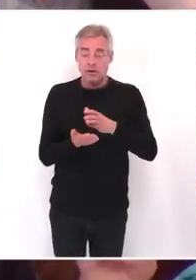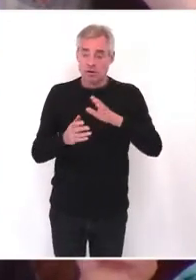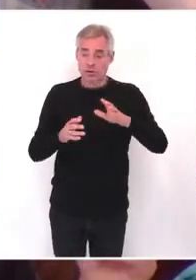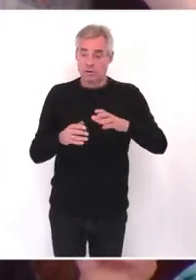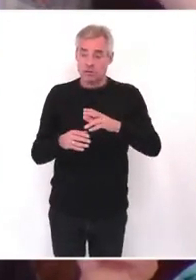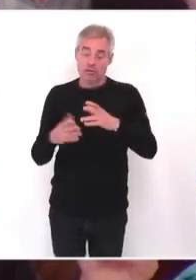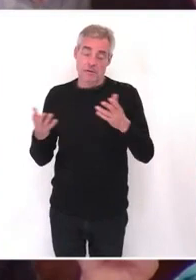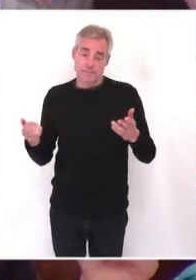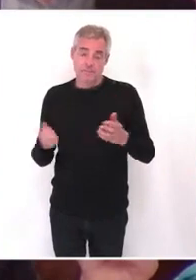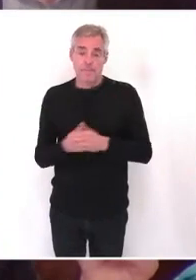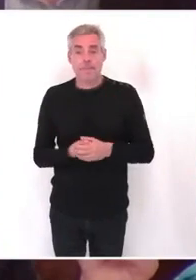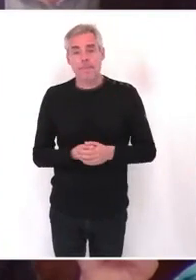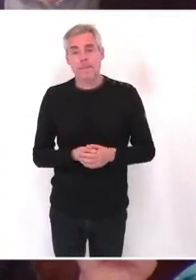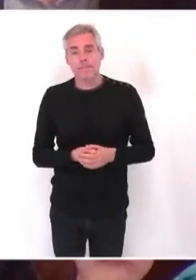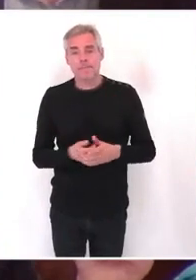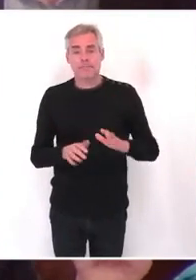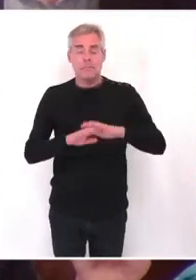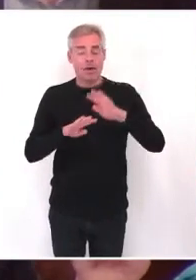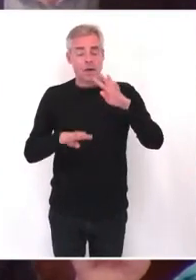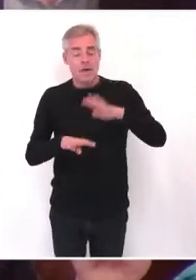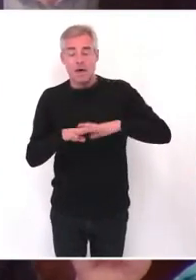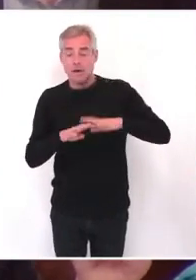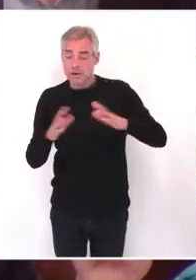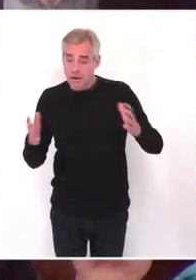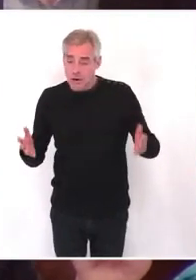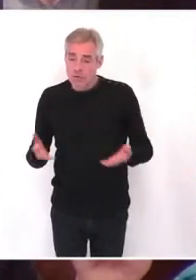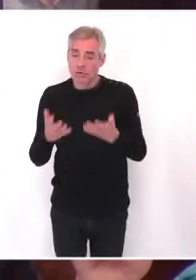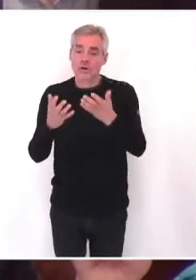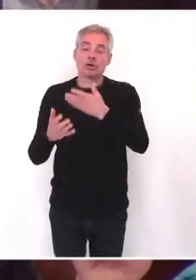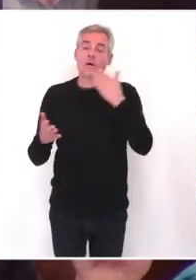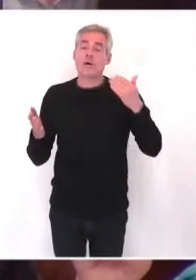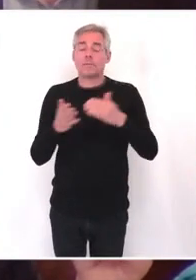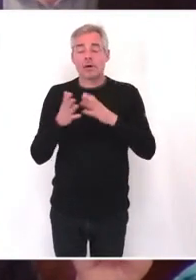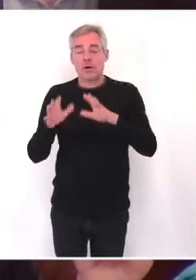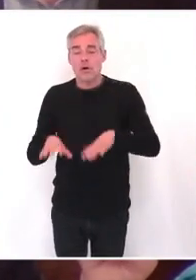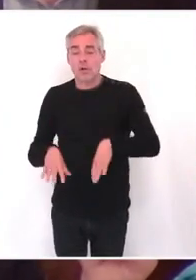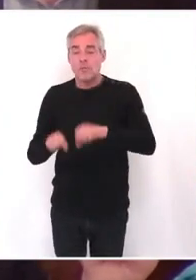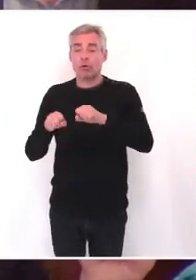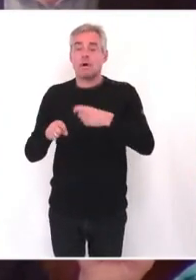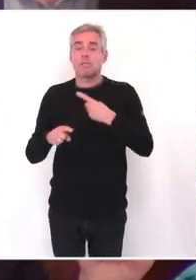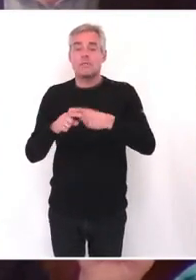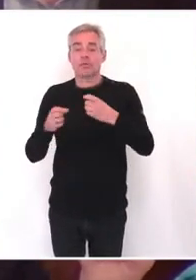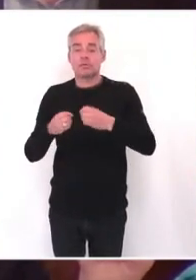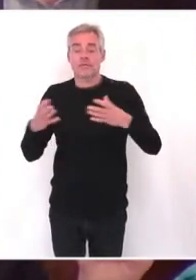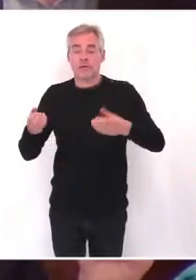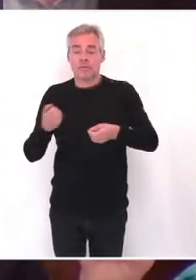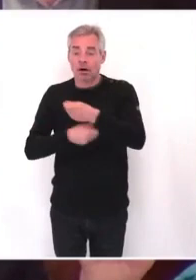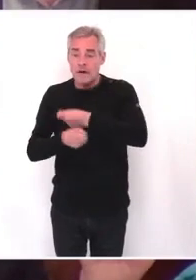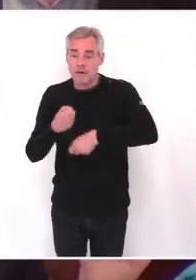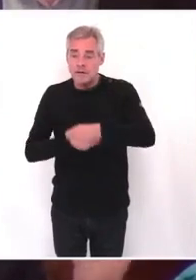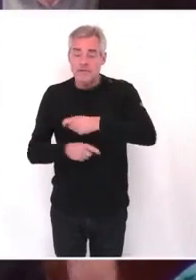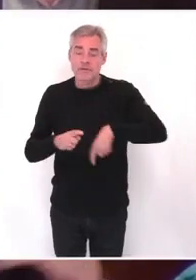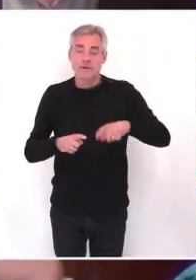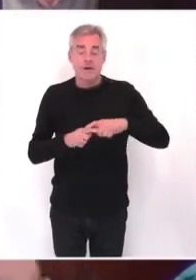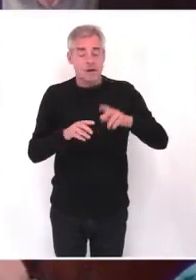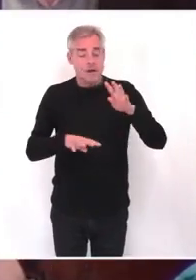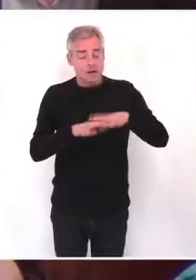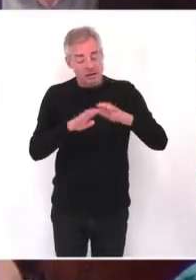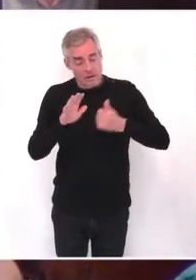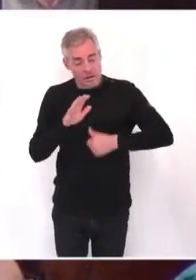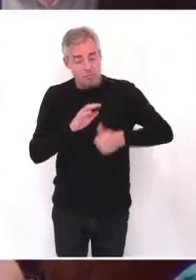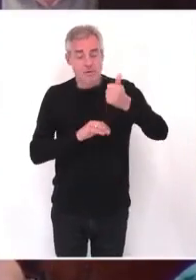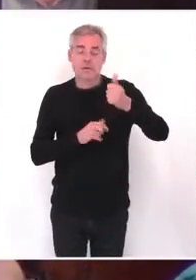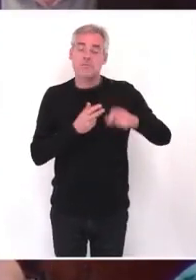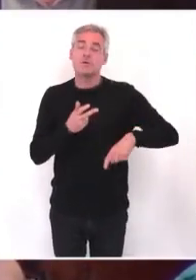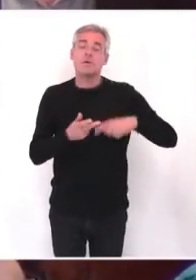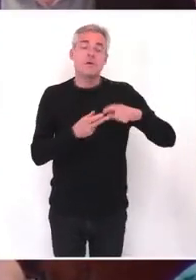nationaux. Des quartiers favorisant l'accès à l'emploi et le développement de l'activité, des quartiers d'émancipation, des quartiers